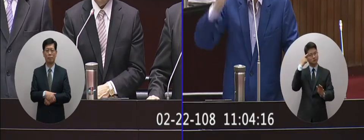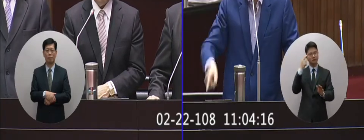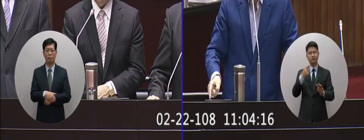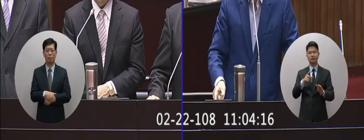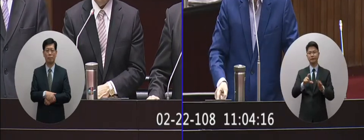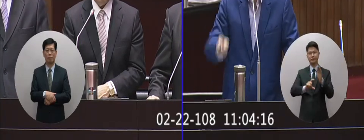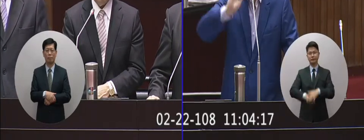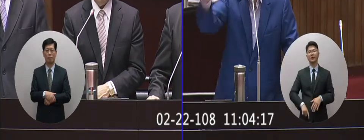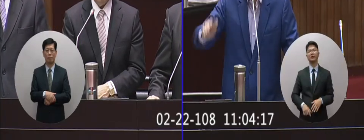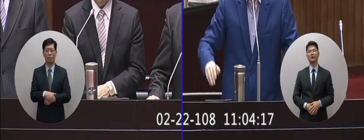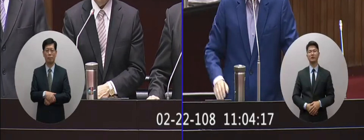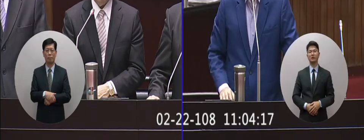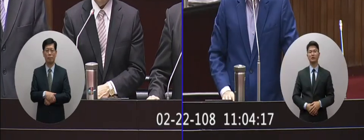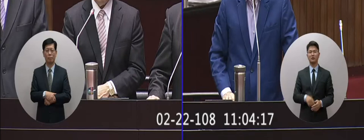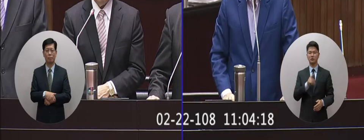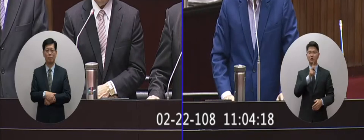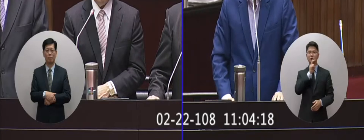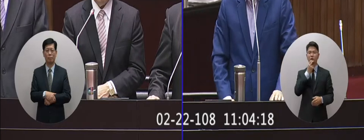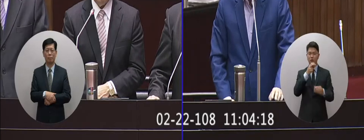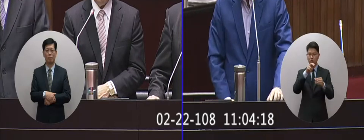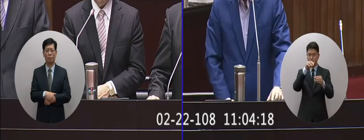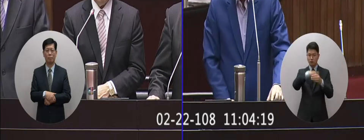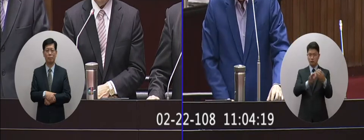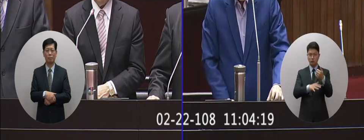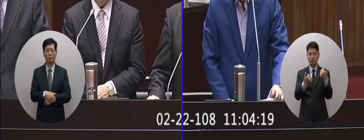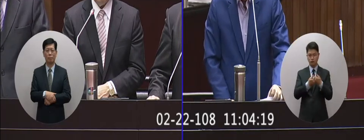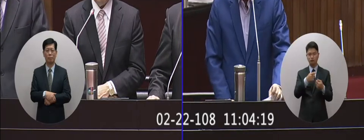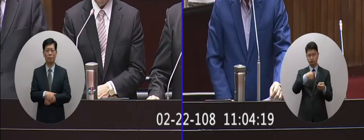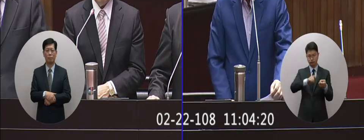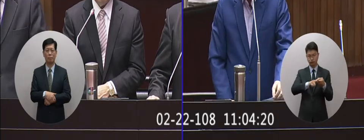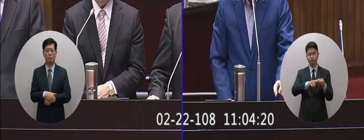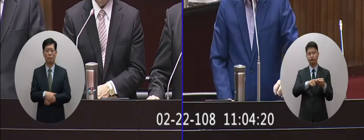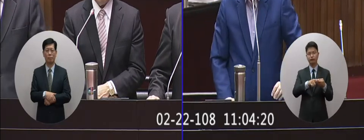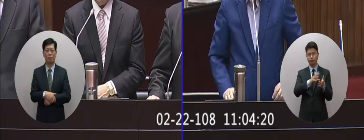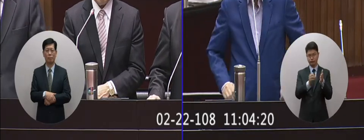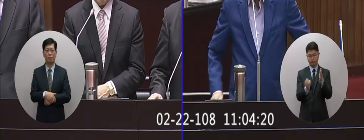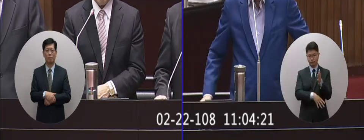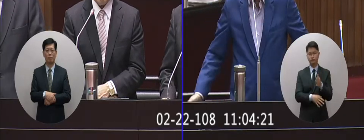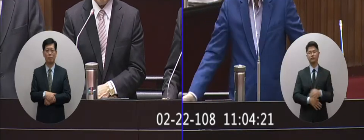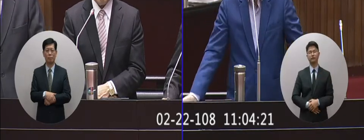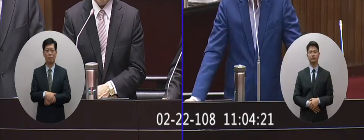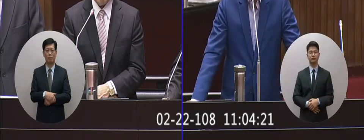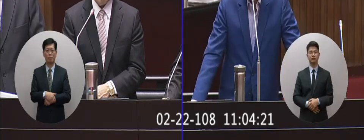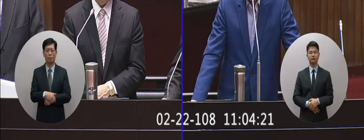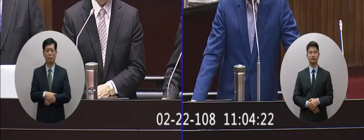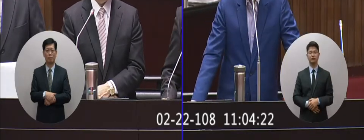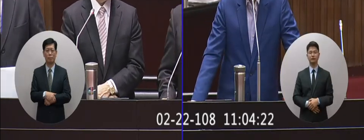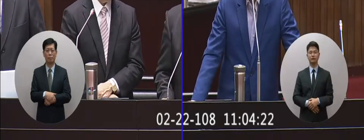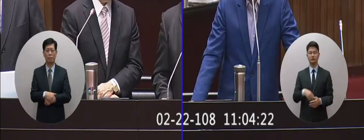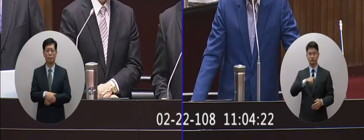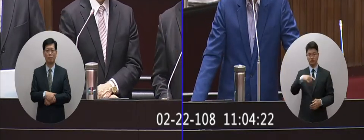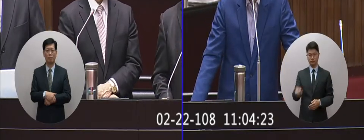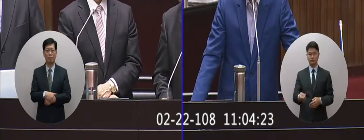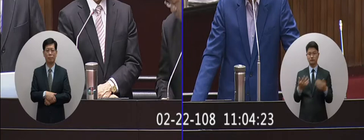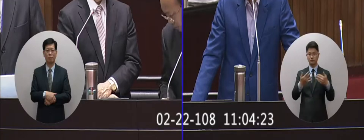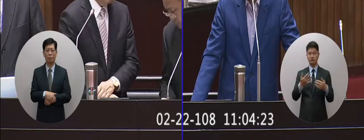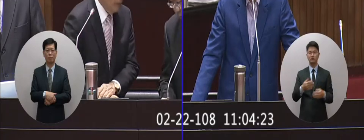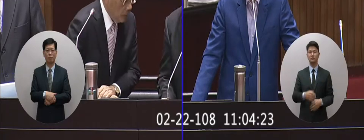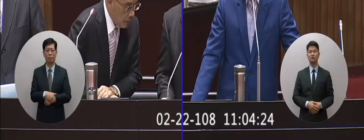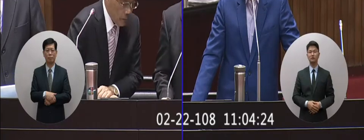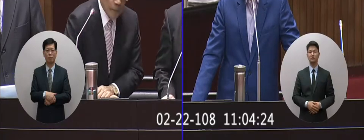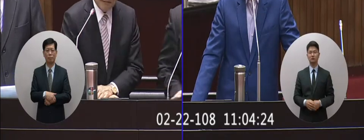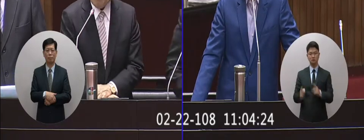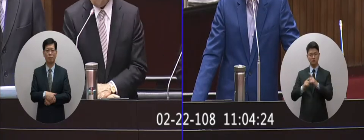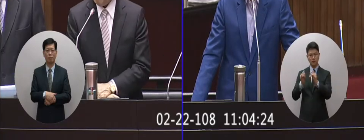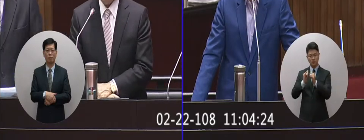其实应该在这个地球上消失的了啊。下面请教一个问题啊，院长，民生攸